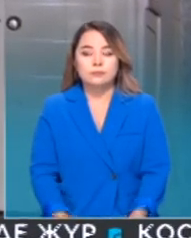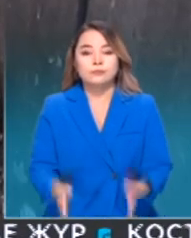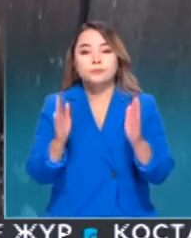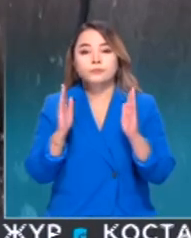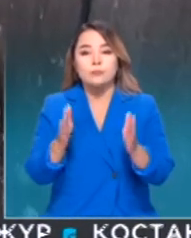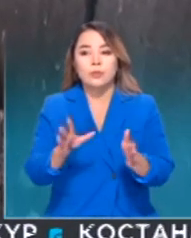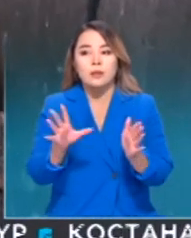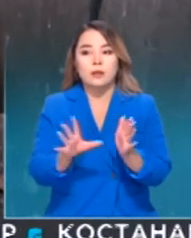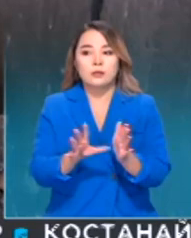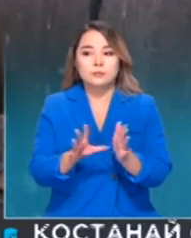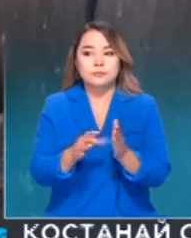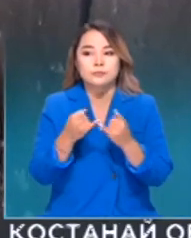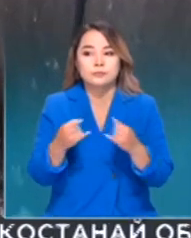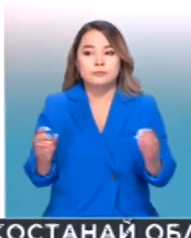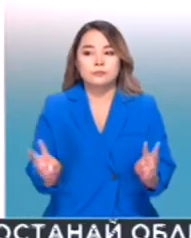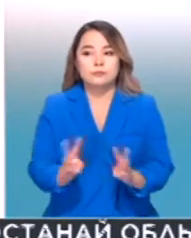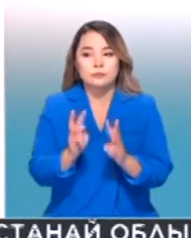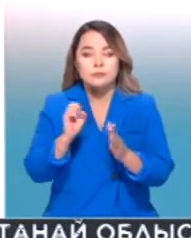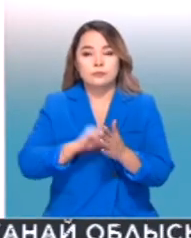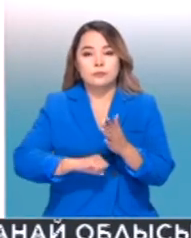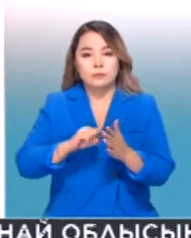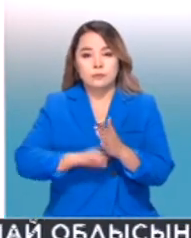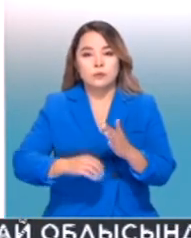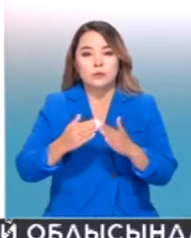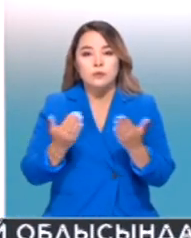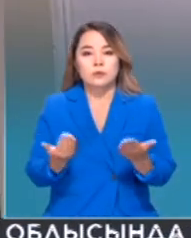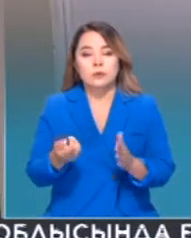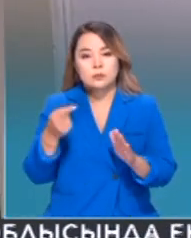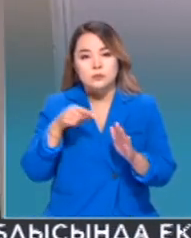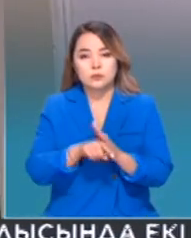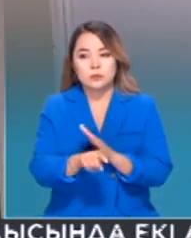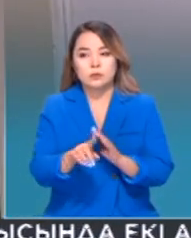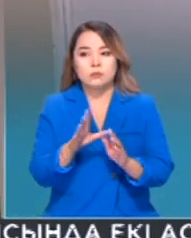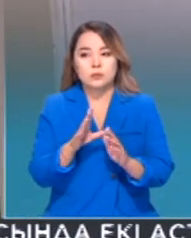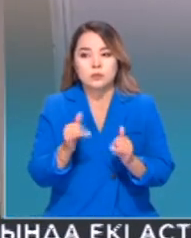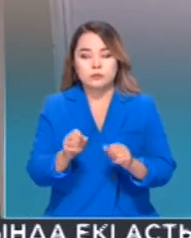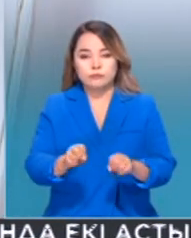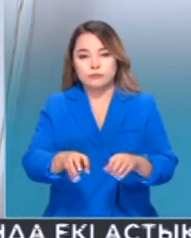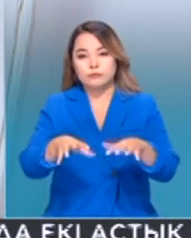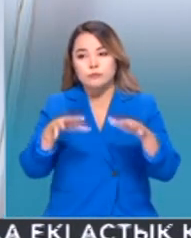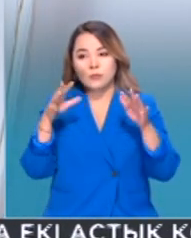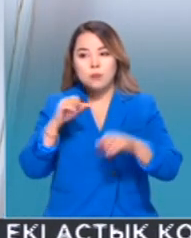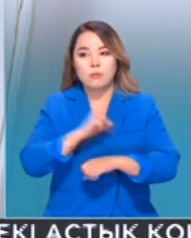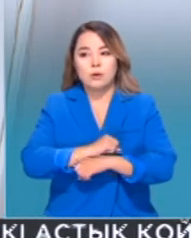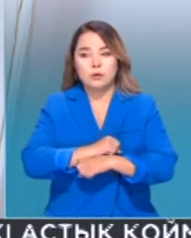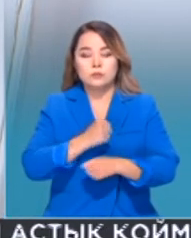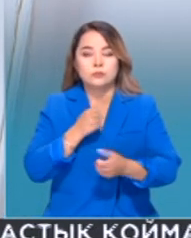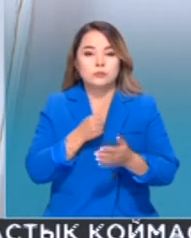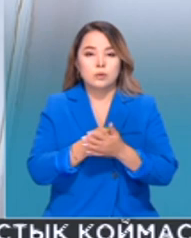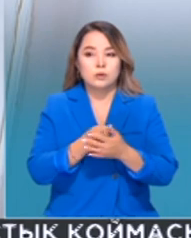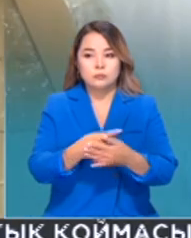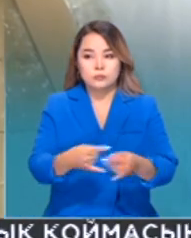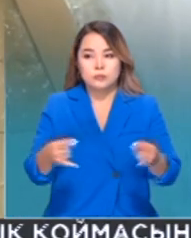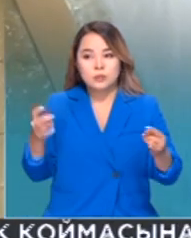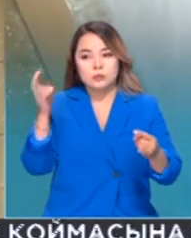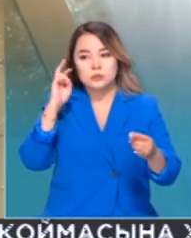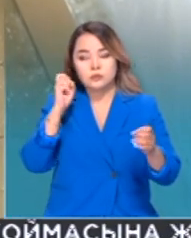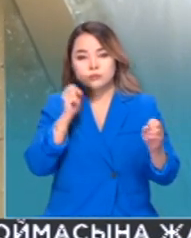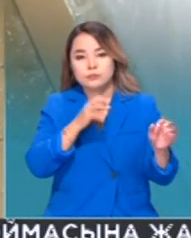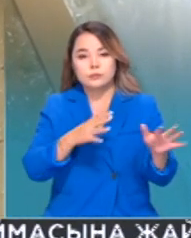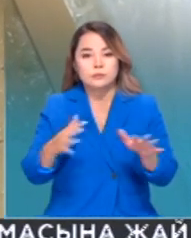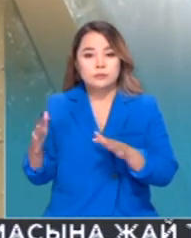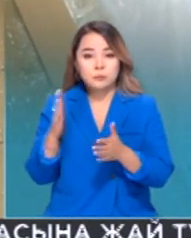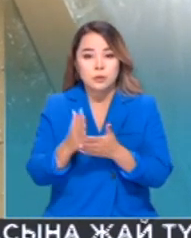Дәліздегі электр сымдарының жанып кетуінің салдарынан пәтердің кіре берісінен өткен қою түтін балконға дейін айналаны қап-қара күйе